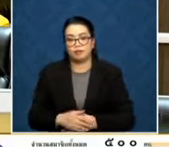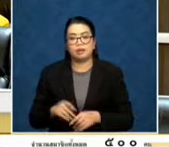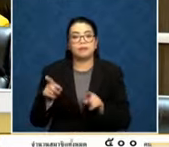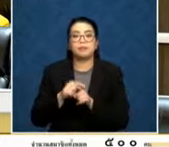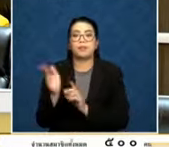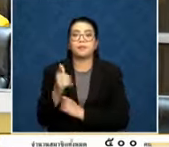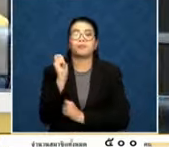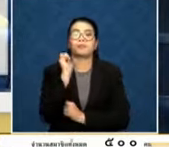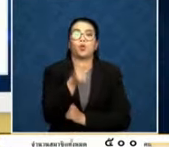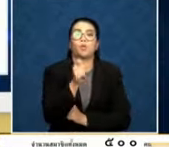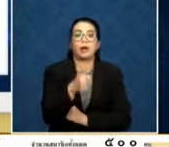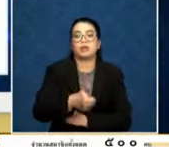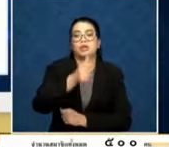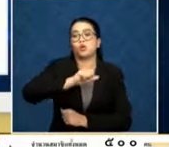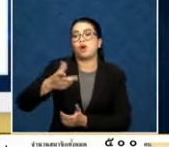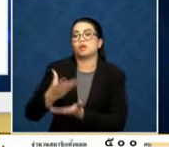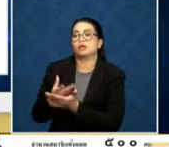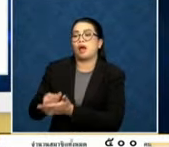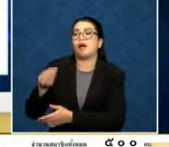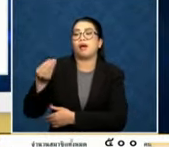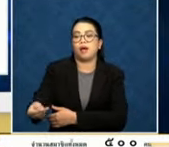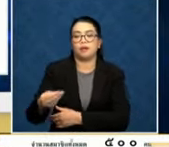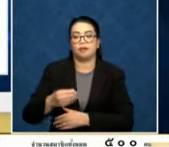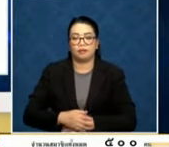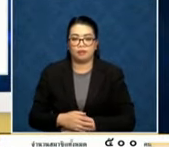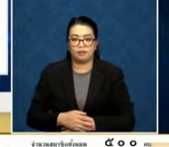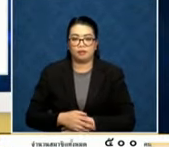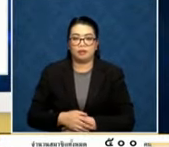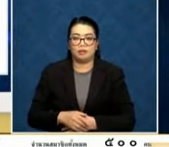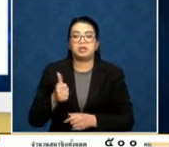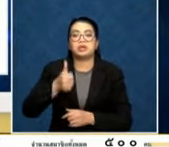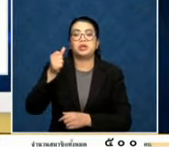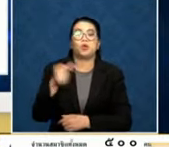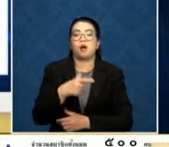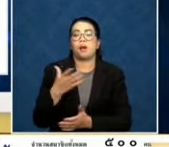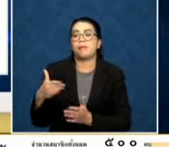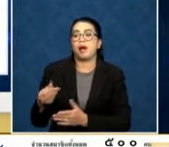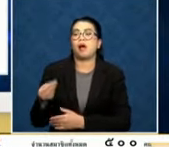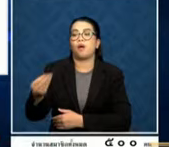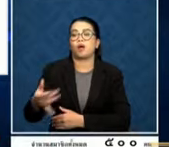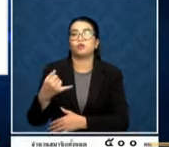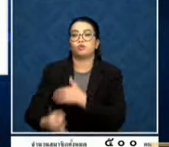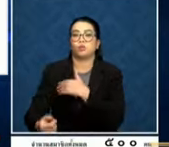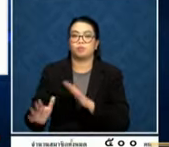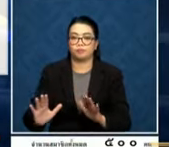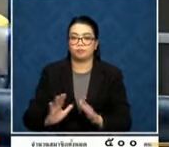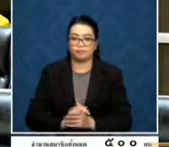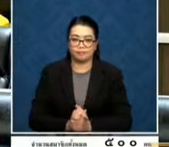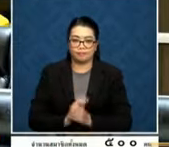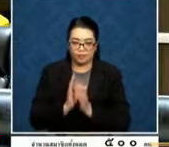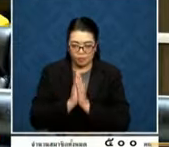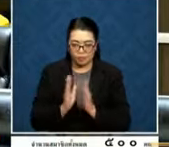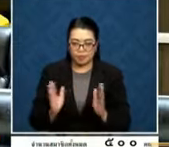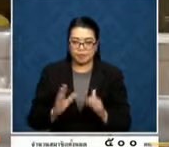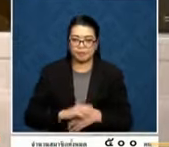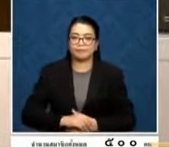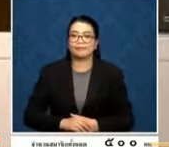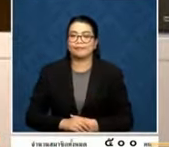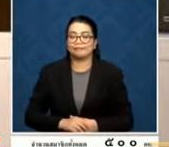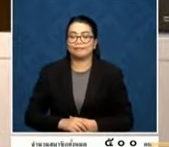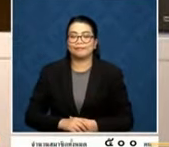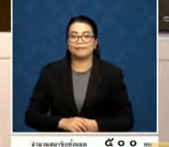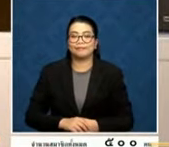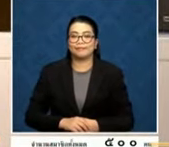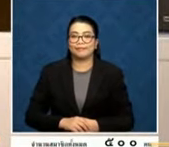เบ็ดดีกว่าการที่เอาปลลาไปแจกให้พี่น้องประชาชนนะครับขอบคุณท่านประธานครับครับขอบคุณครับต่อไป